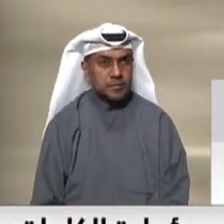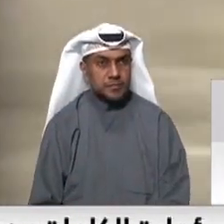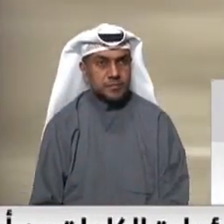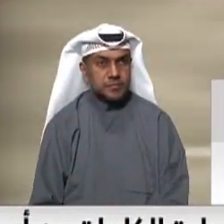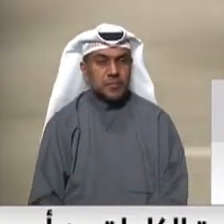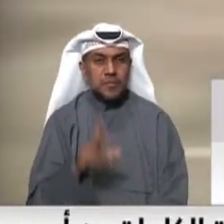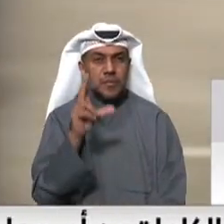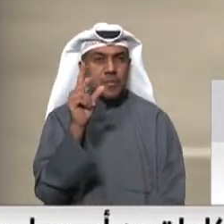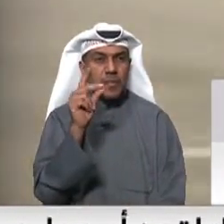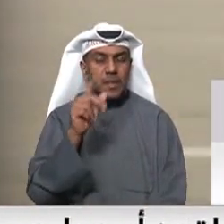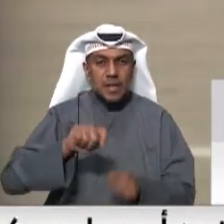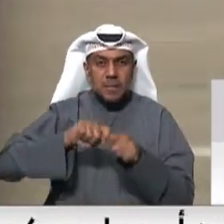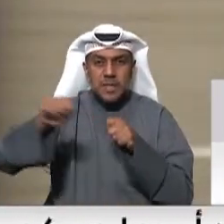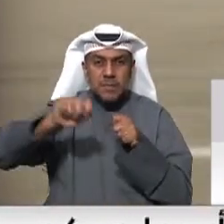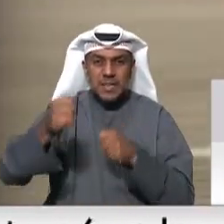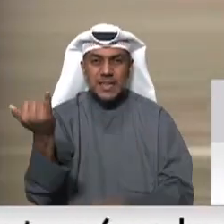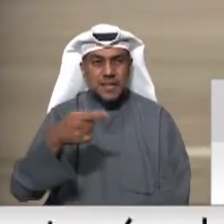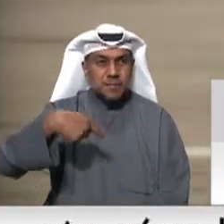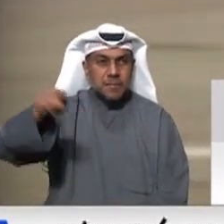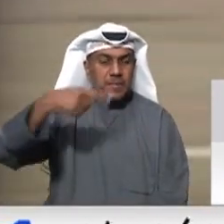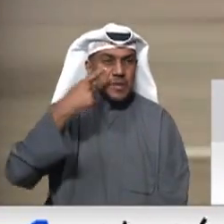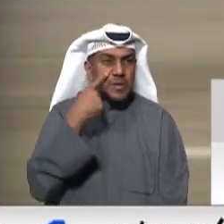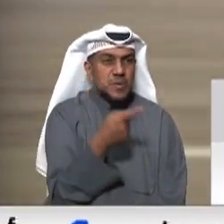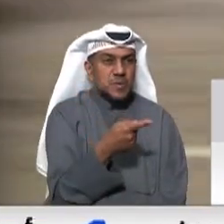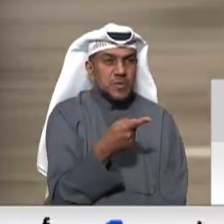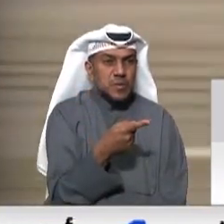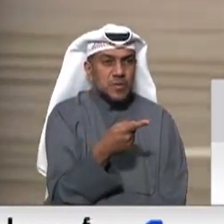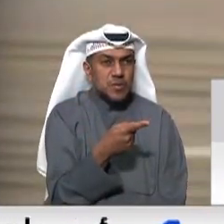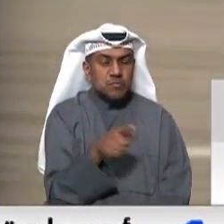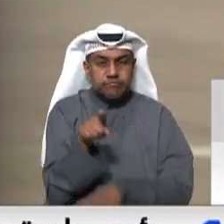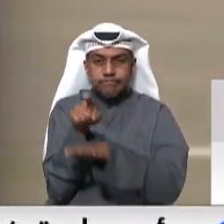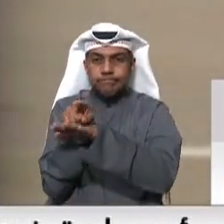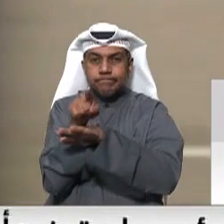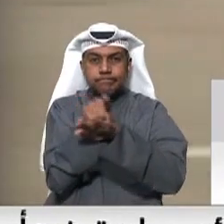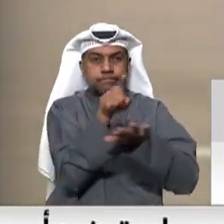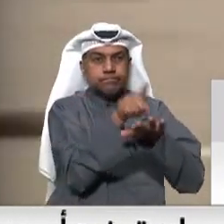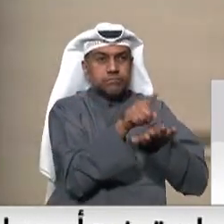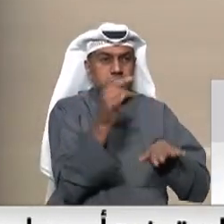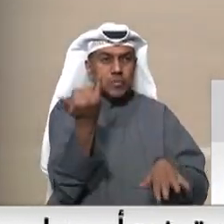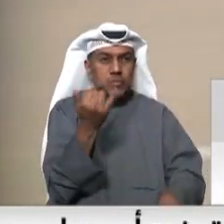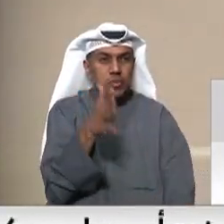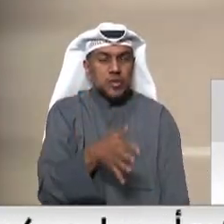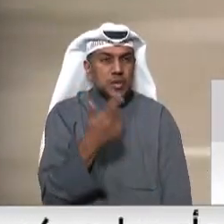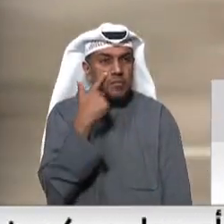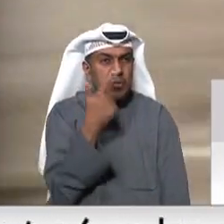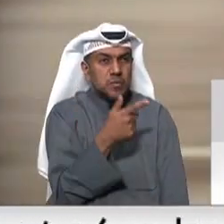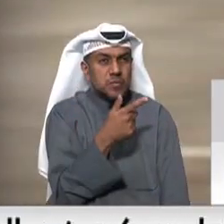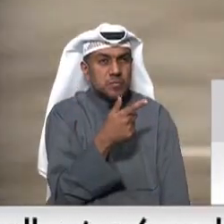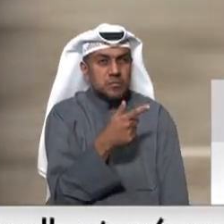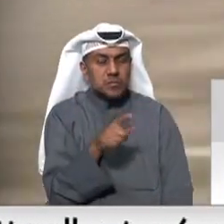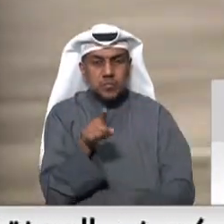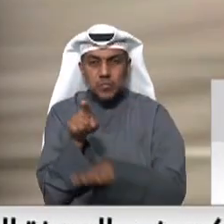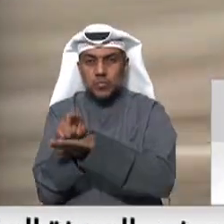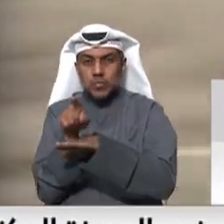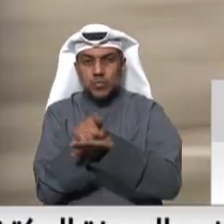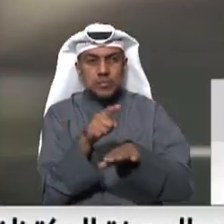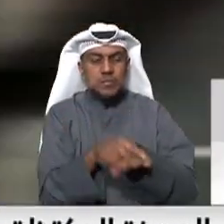وهذه على بعد أمتار. طبعا تمركزت آليات قوات الاحتلال على بعد أمتار من تواجد سيارة الطفلة